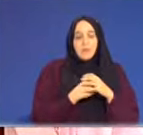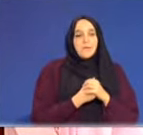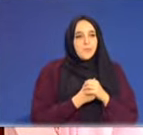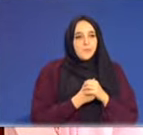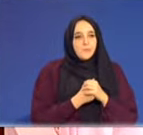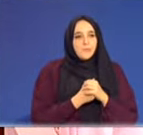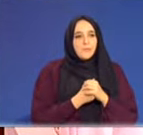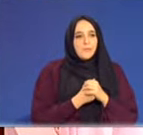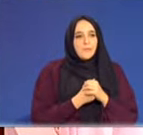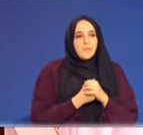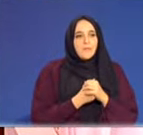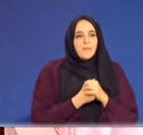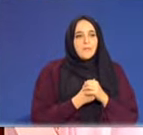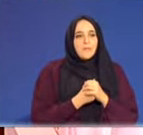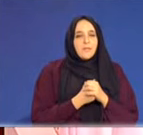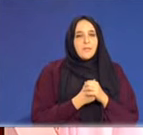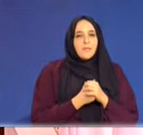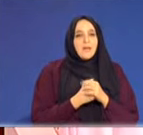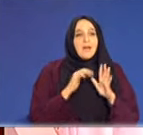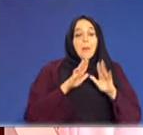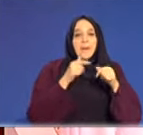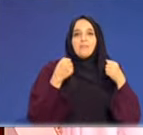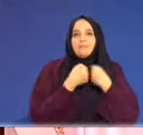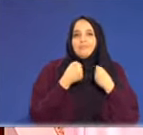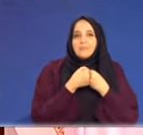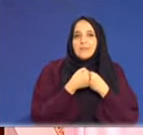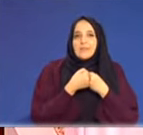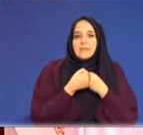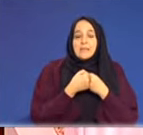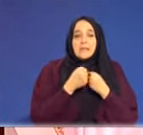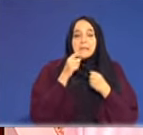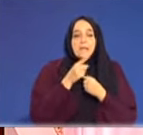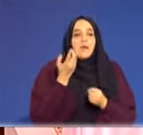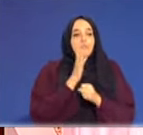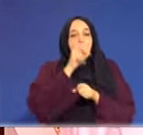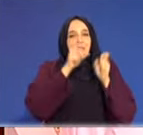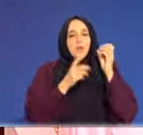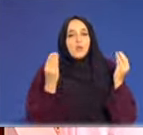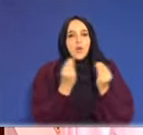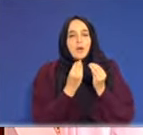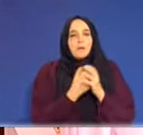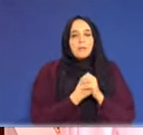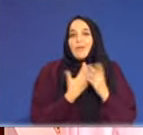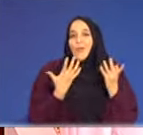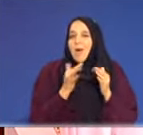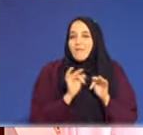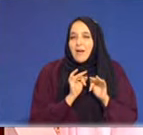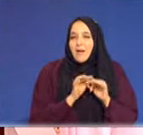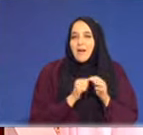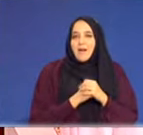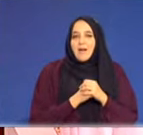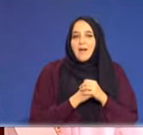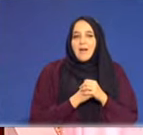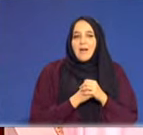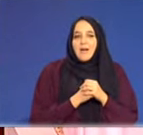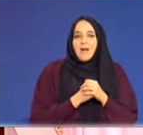المقرض، يتهرب منها، يتهرب، يصير نزاع. هذا النزاع يعرض على رجال الصلح، طيب، فيمتثل